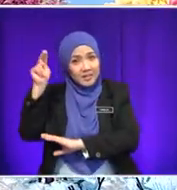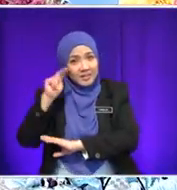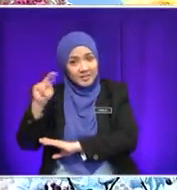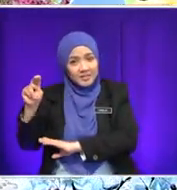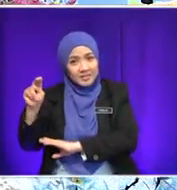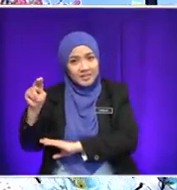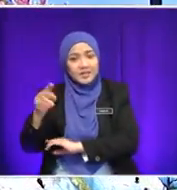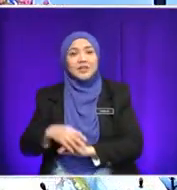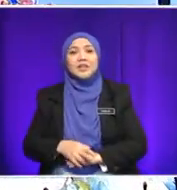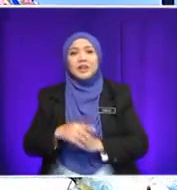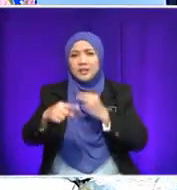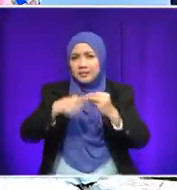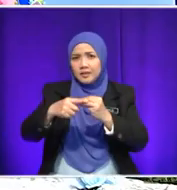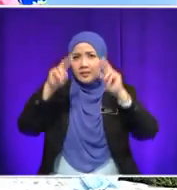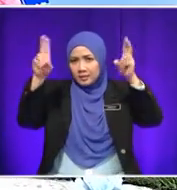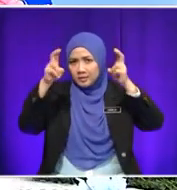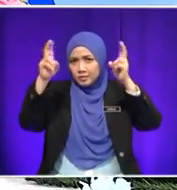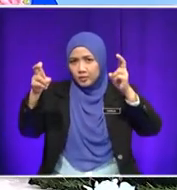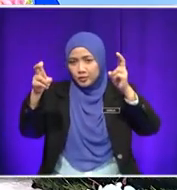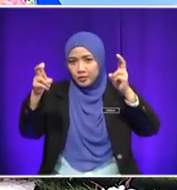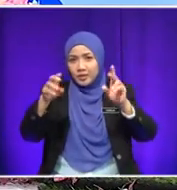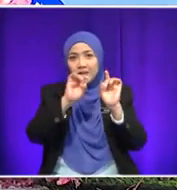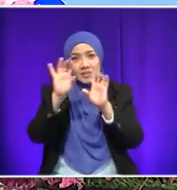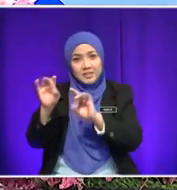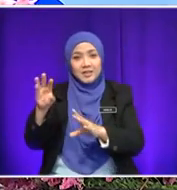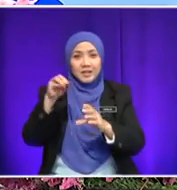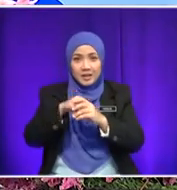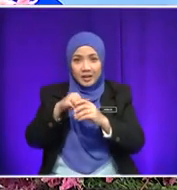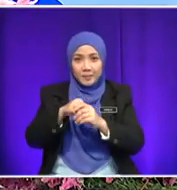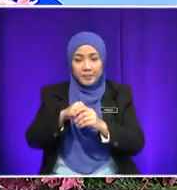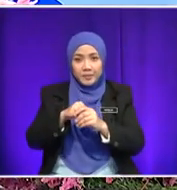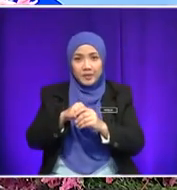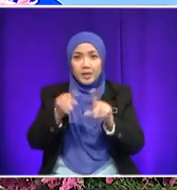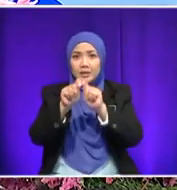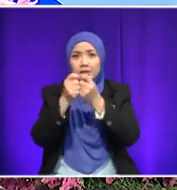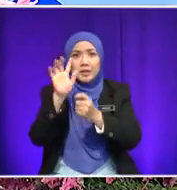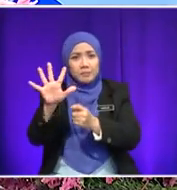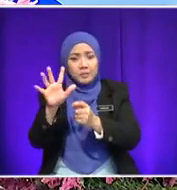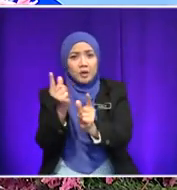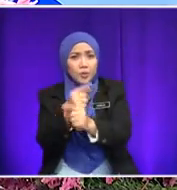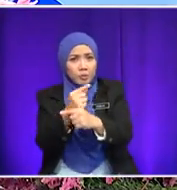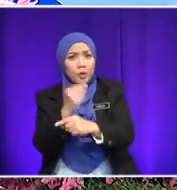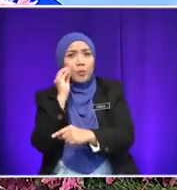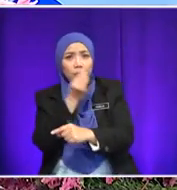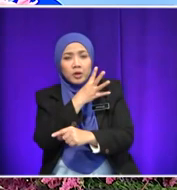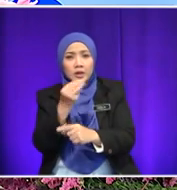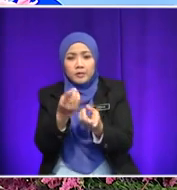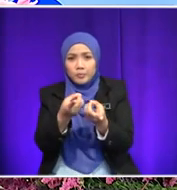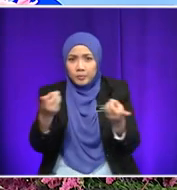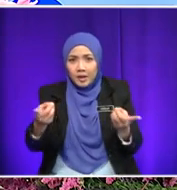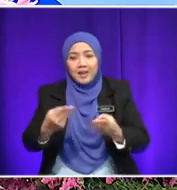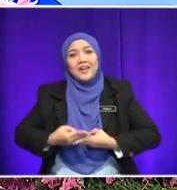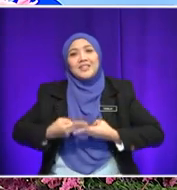berkaitan dengan hiasan dalaman topik tingkatan 5 yaitu gubahan bunga dan Dulang hantaran sebelum kita pergi kepada